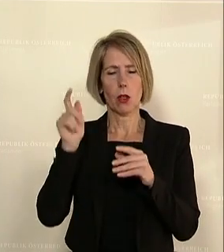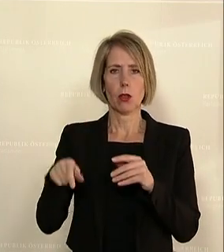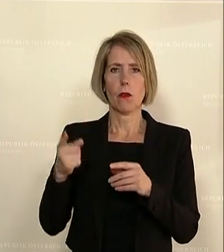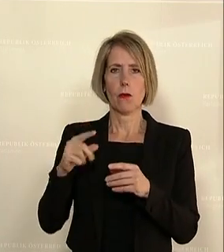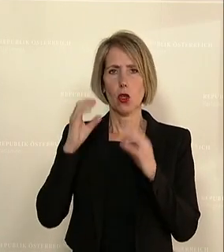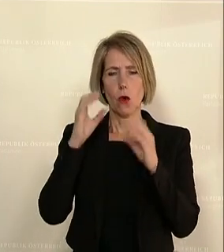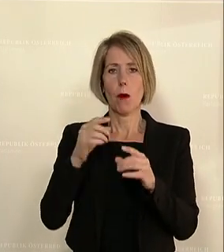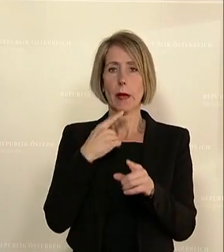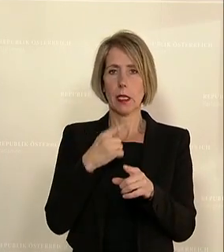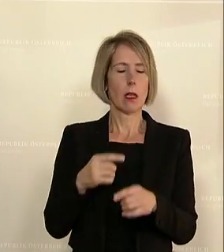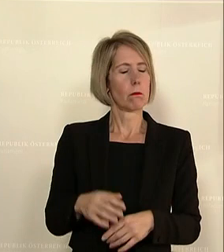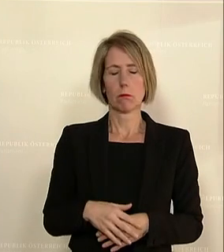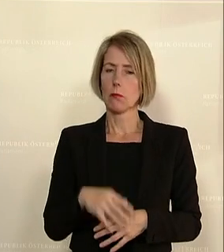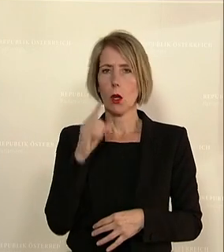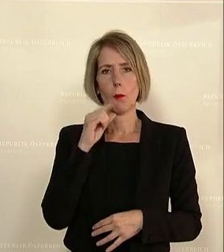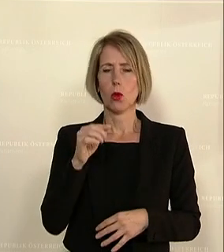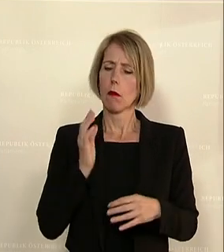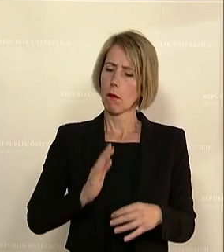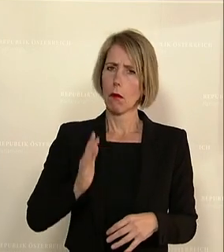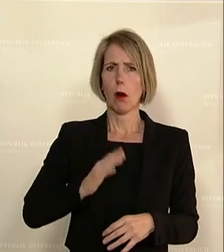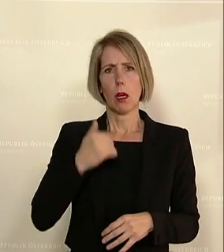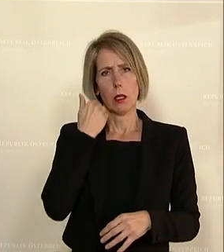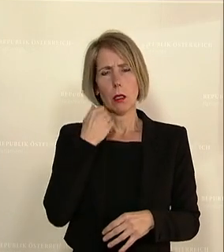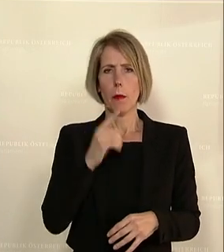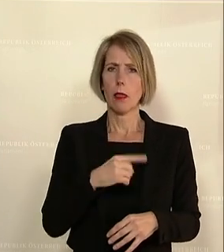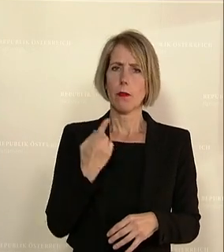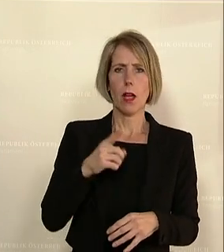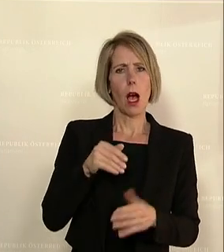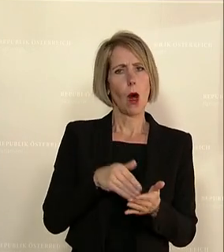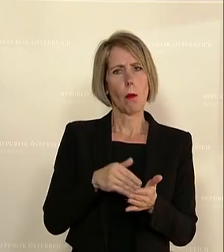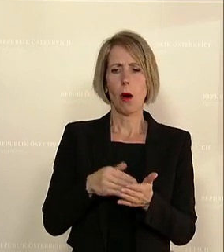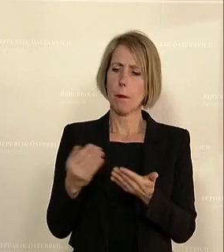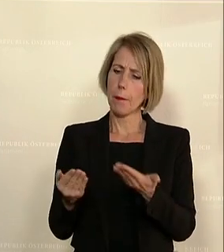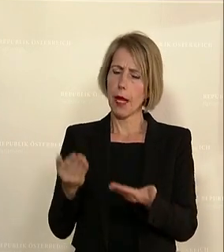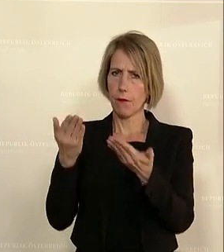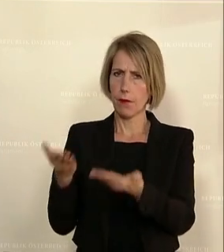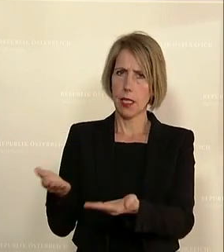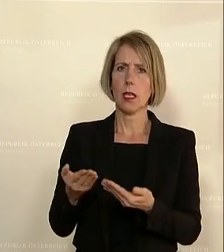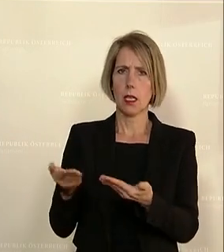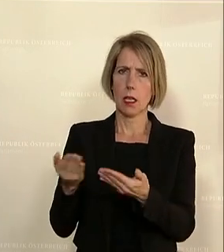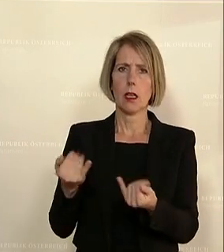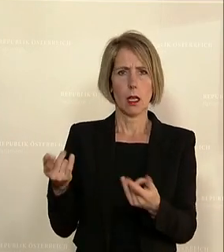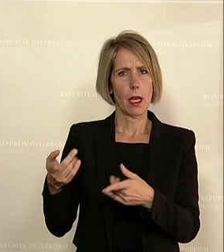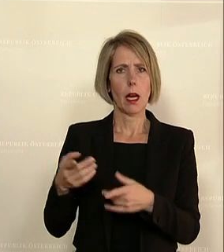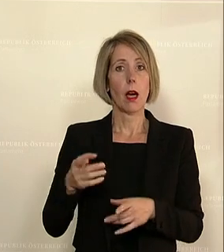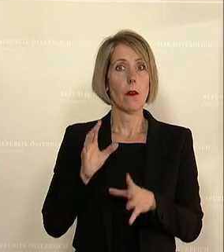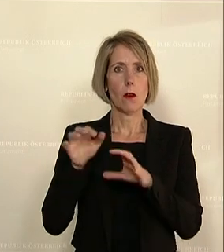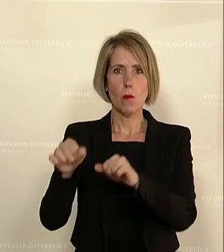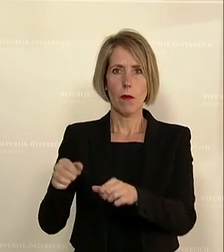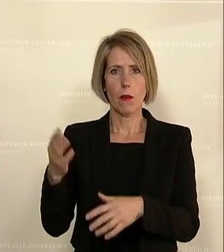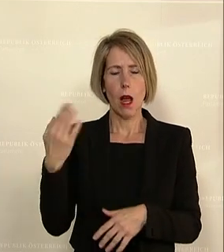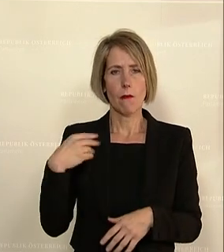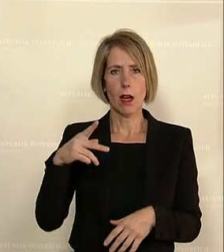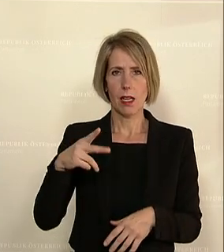ist ein korrekter Mann, wir bräuchten auch mehr Demokratur, so wie in Russland, nach dem Überfall auf die Krim und nach dem Überfall